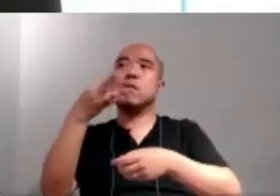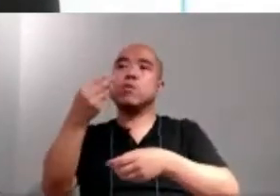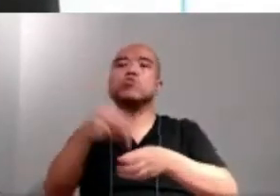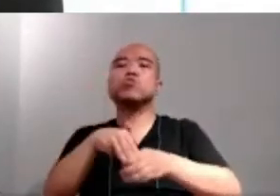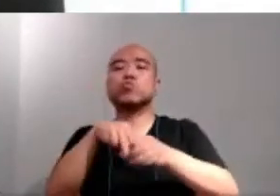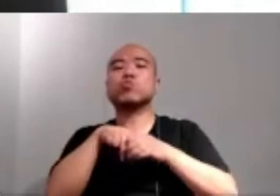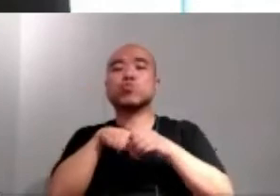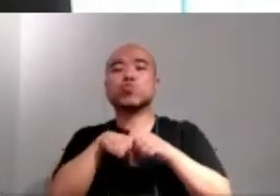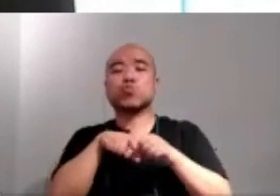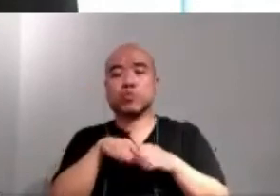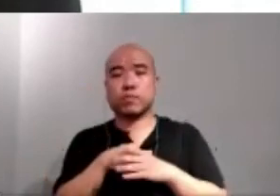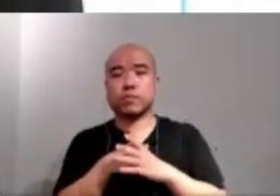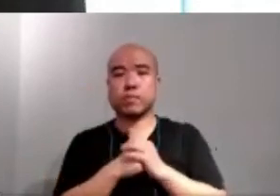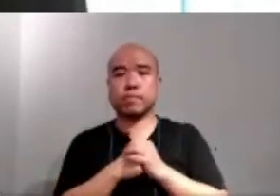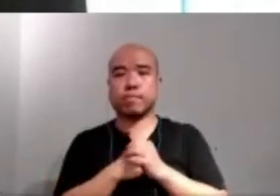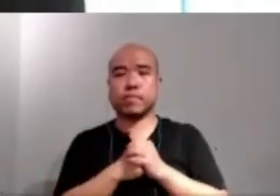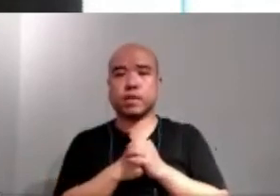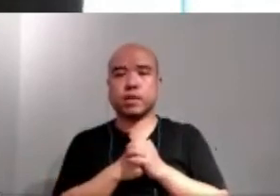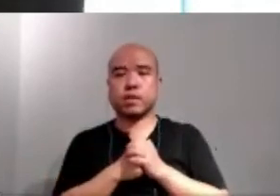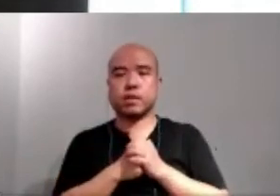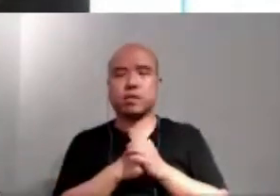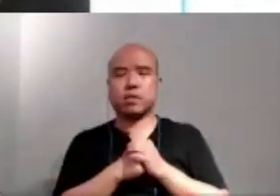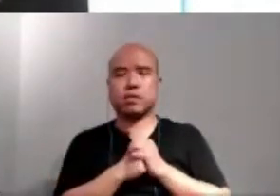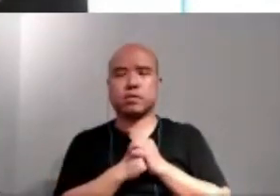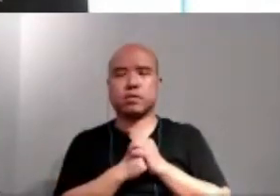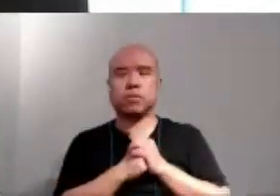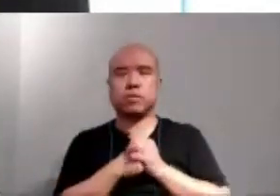咗 TFM 嘅收入。与此同时，